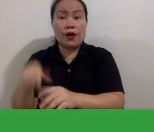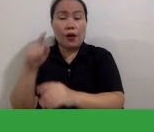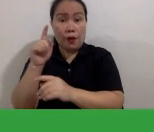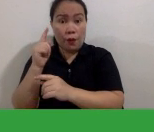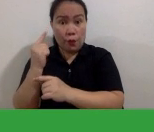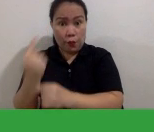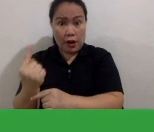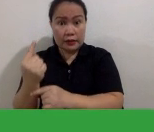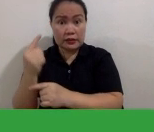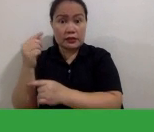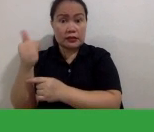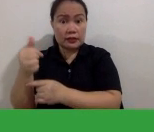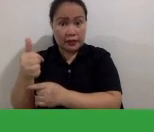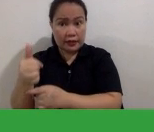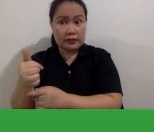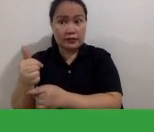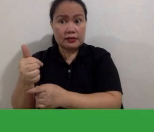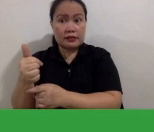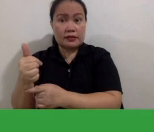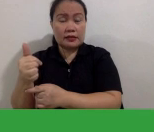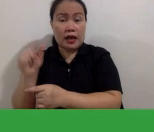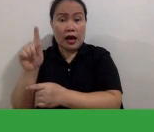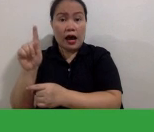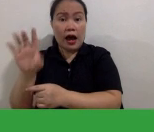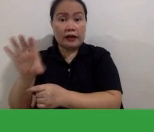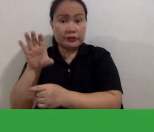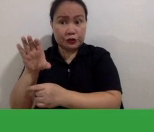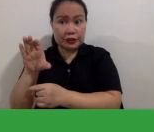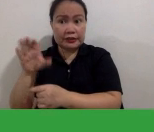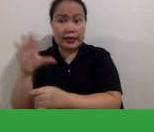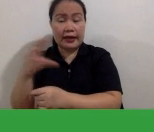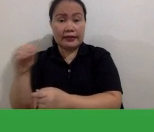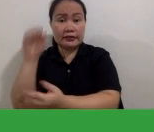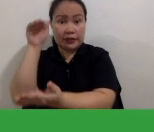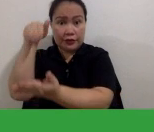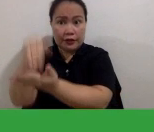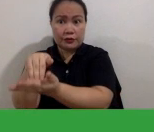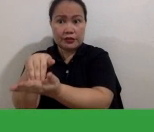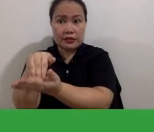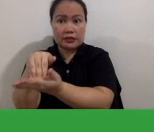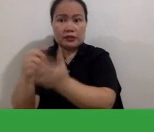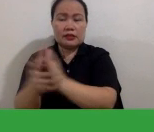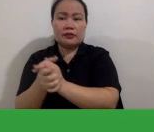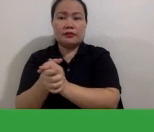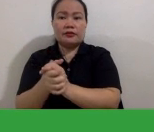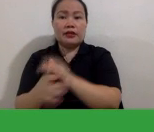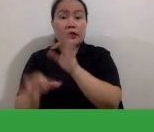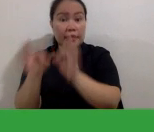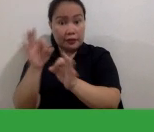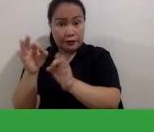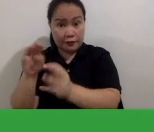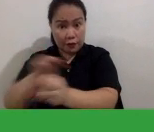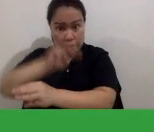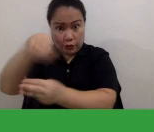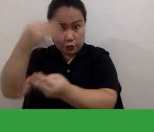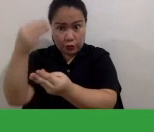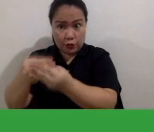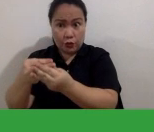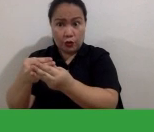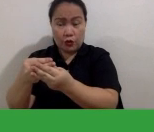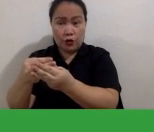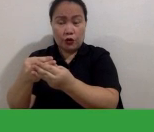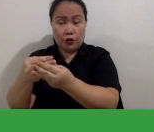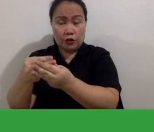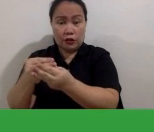ones, tens, hundreds, thousands. So, take note doon sa ating mga spelling ha. Kapag sa whole number,